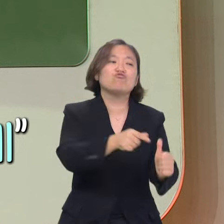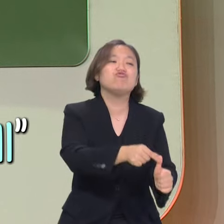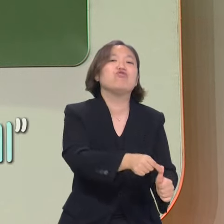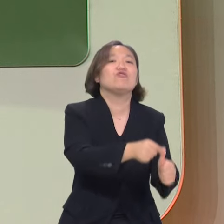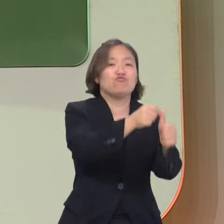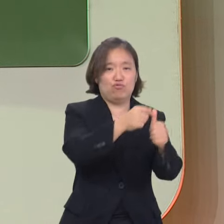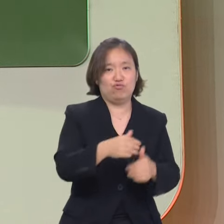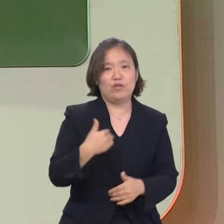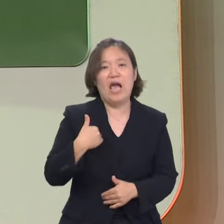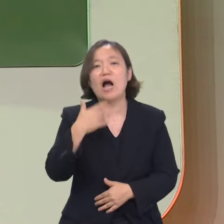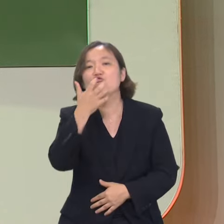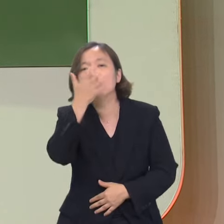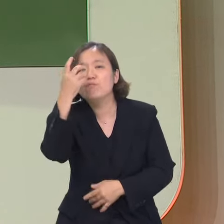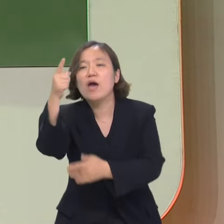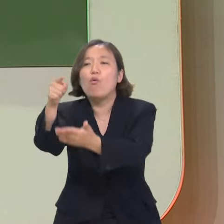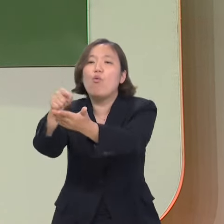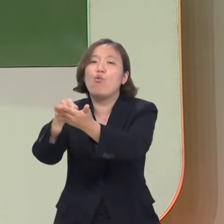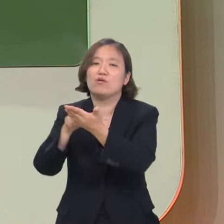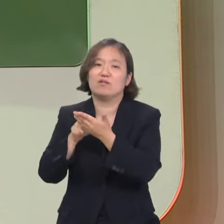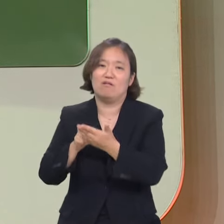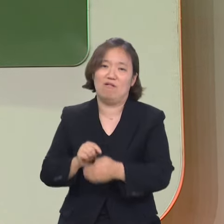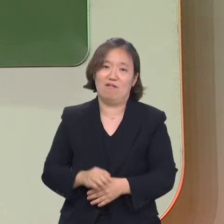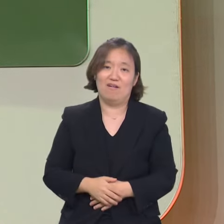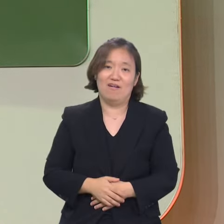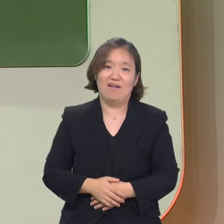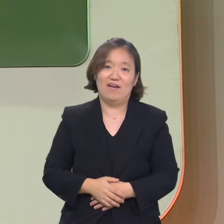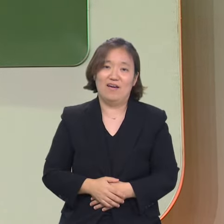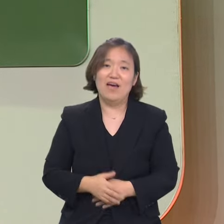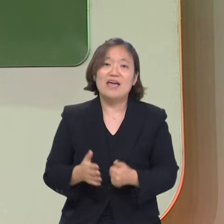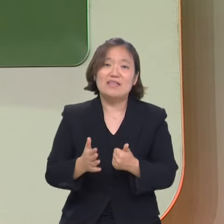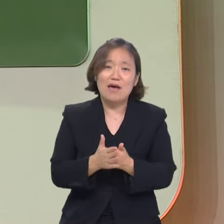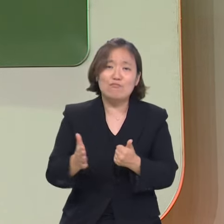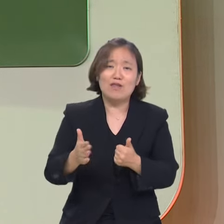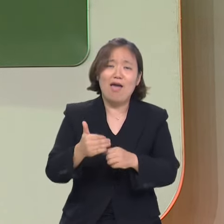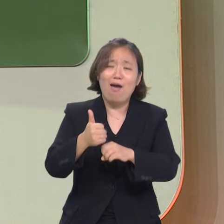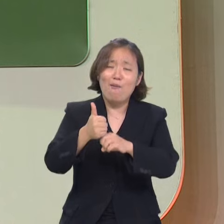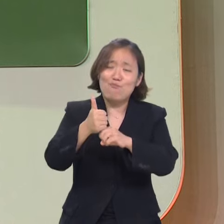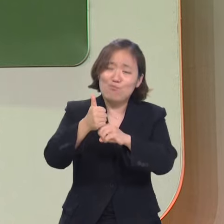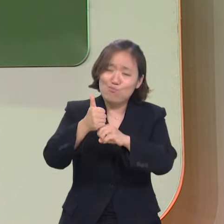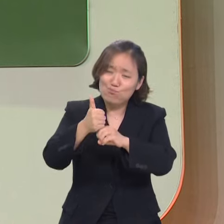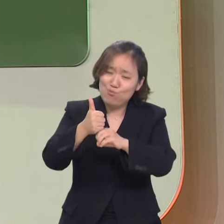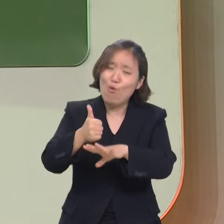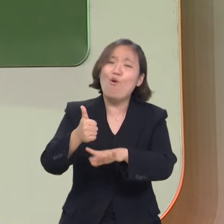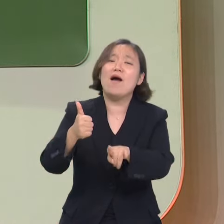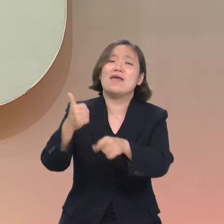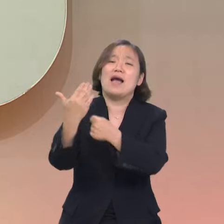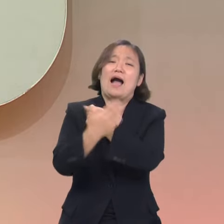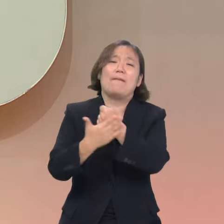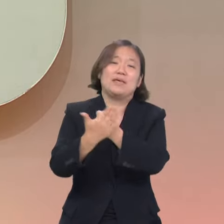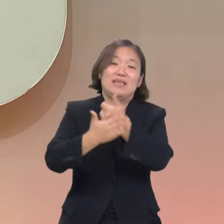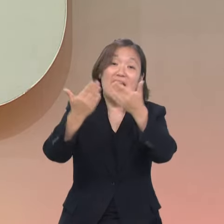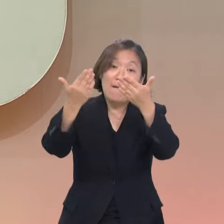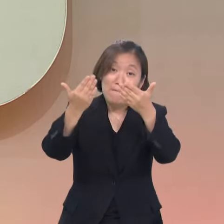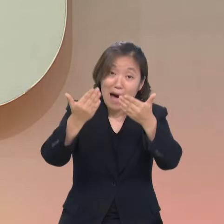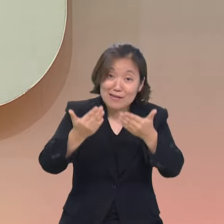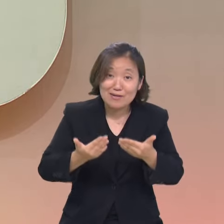현몽한 것이라네이 모든게 다 불보살님의 카피라네라고